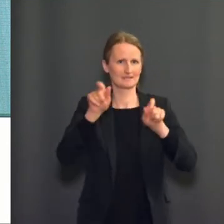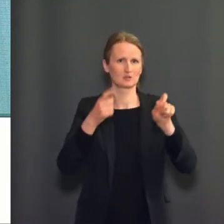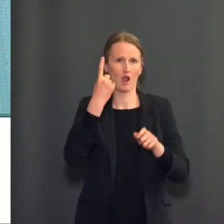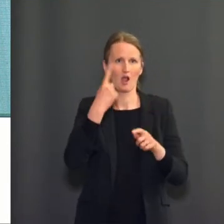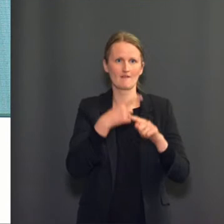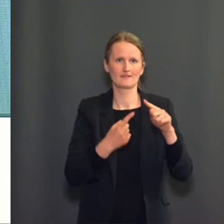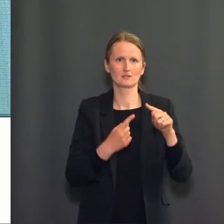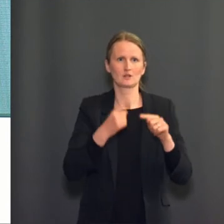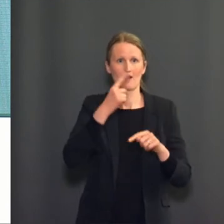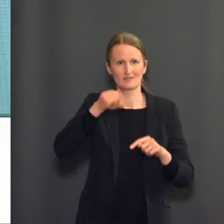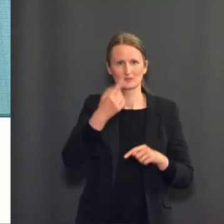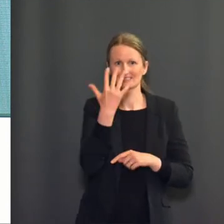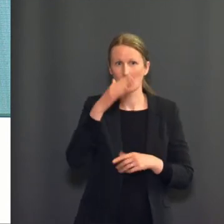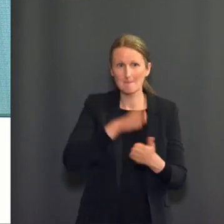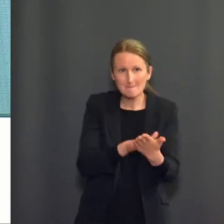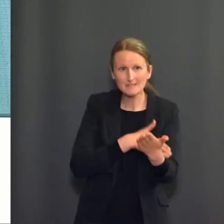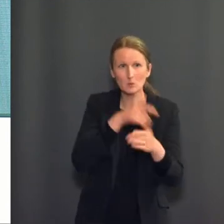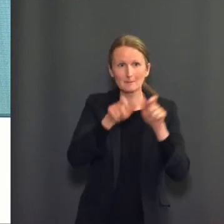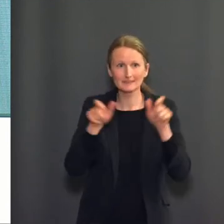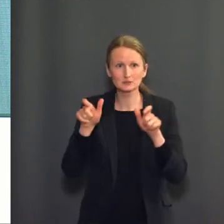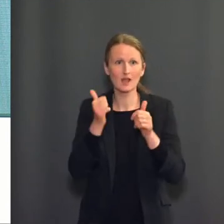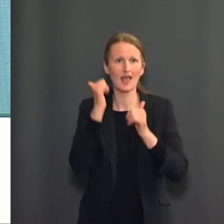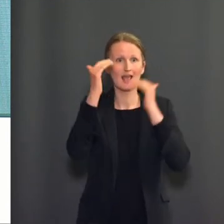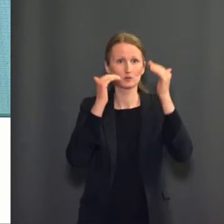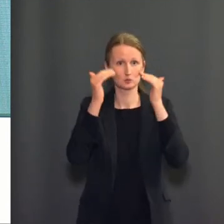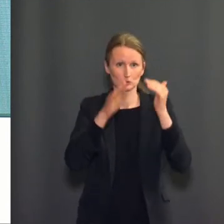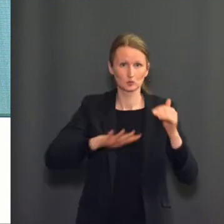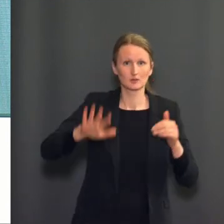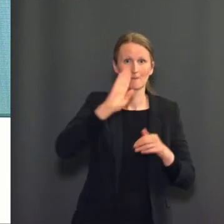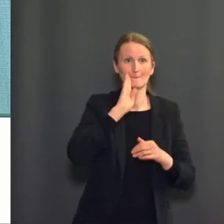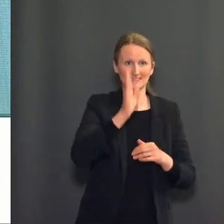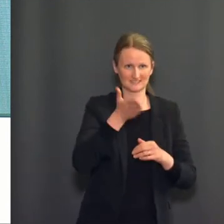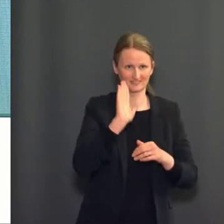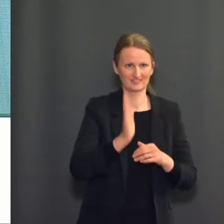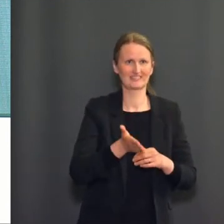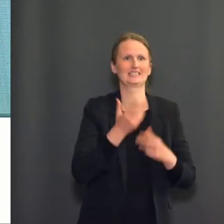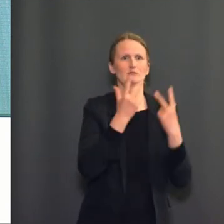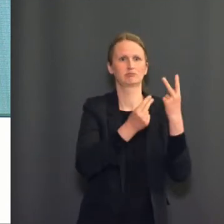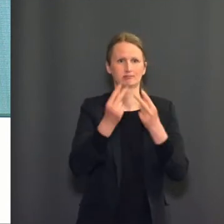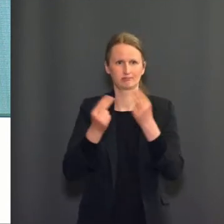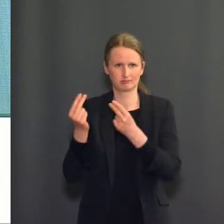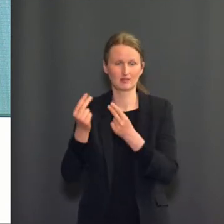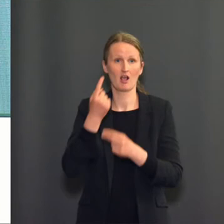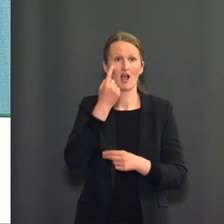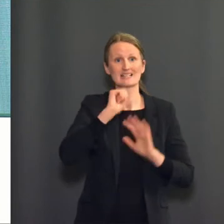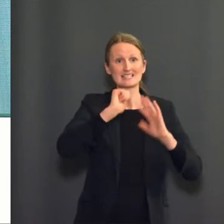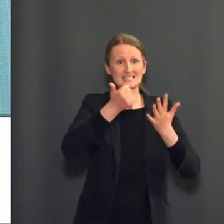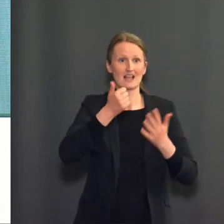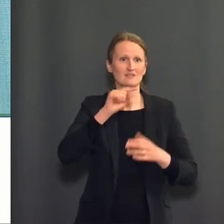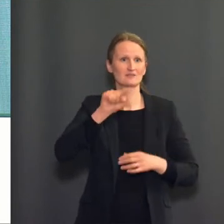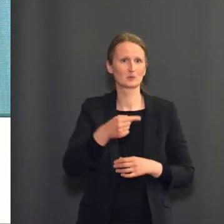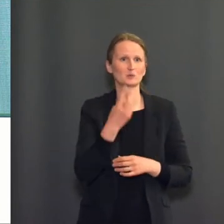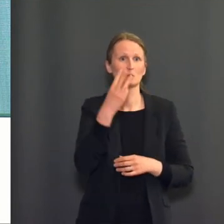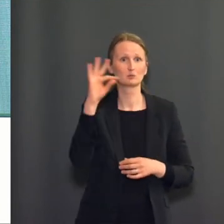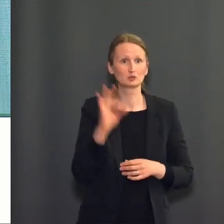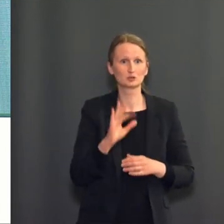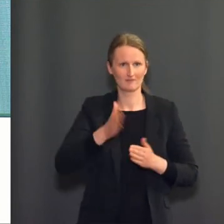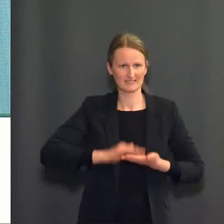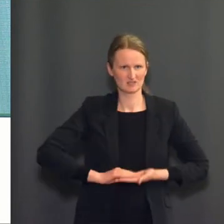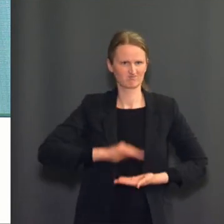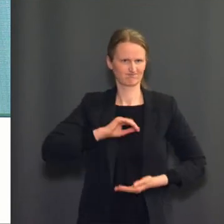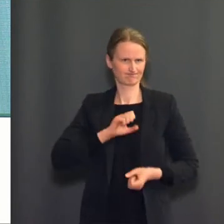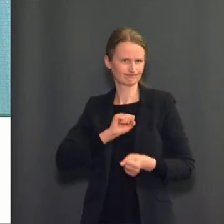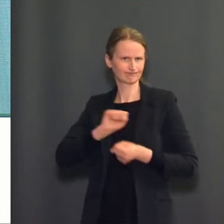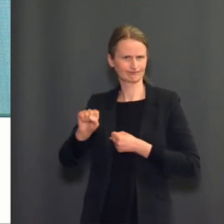population adulte, bénéficient d'une protection contre le coronavirus à renforcer par une deuxième dose.